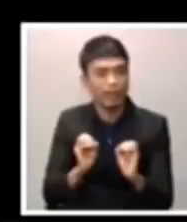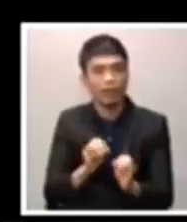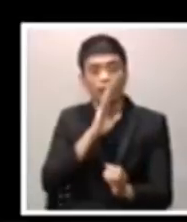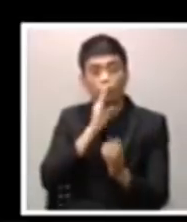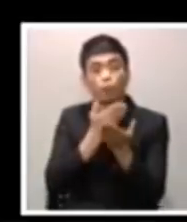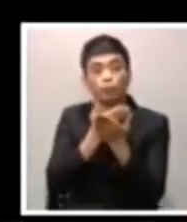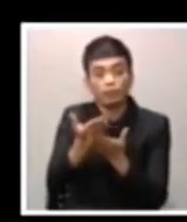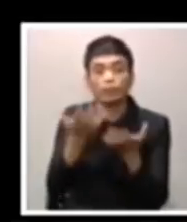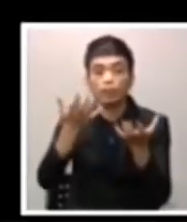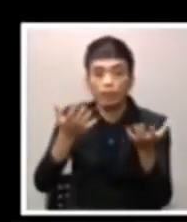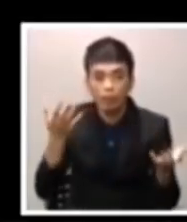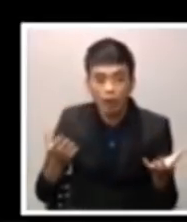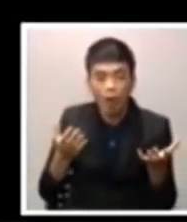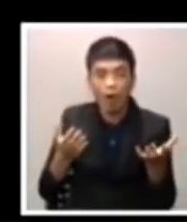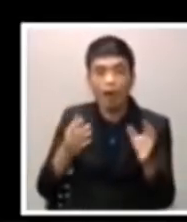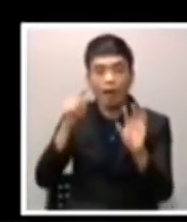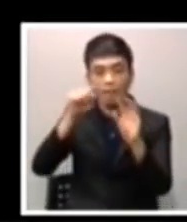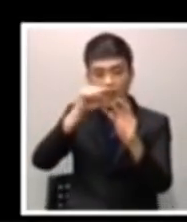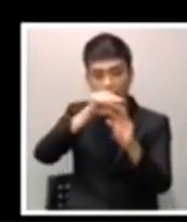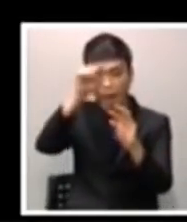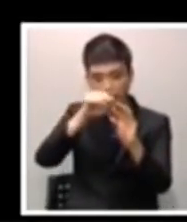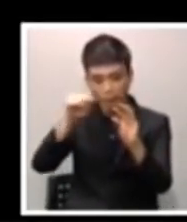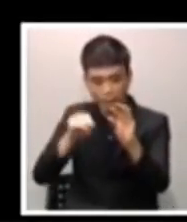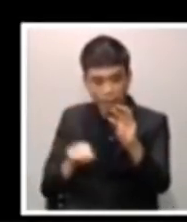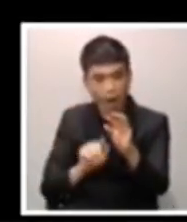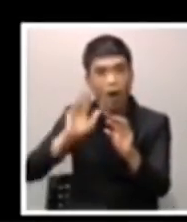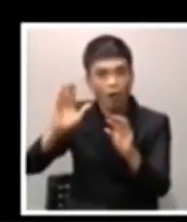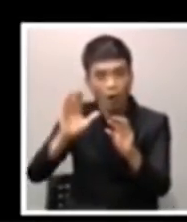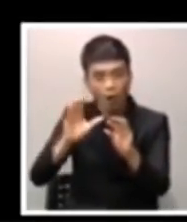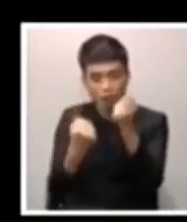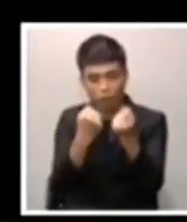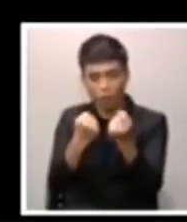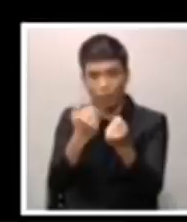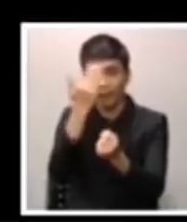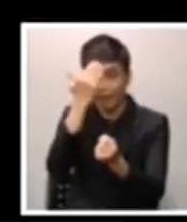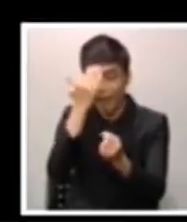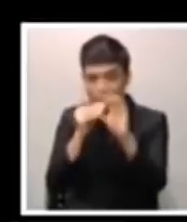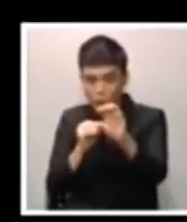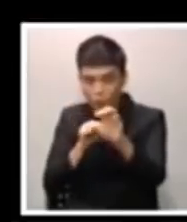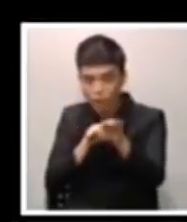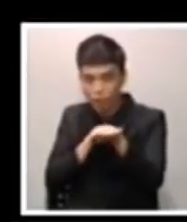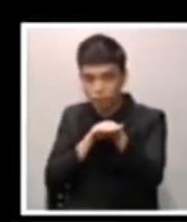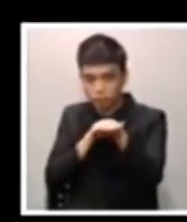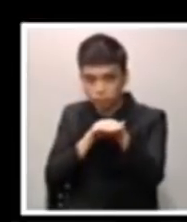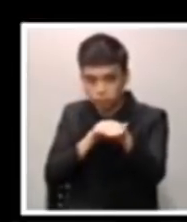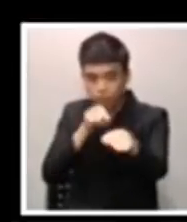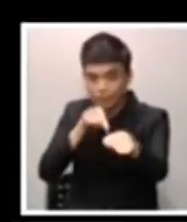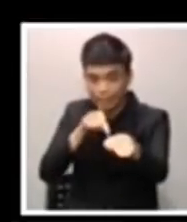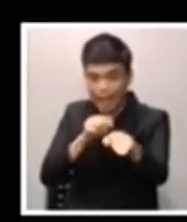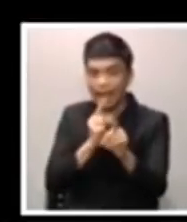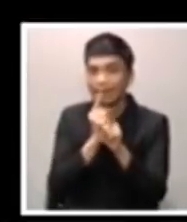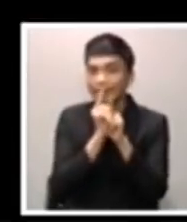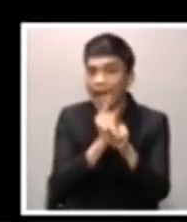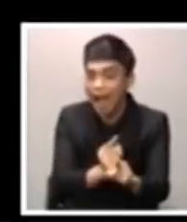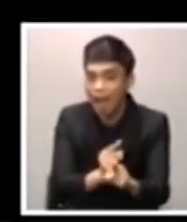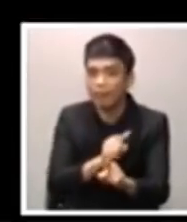ถตรากงจักรมีรถนำมีรถติดตามมีรถประกบเนี่ยเยอะมากที่สุดเพราะผมไม่แปลกใจเลยทำไมต้องมีงบประมาณ500